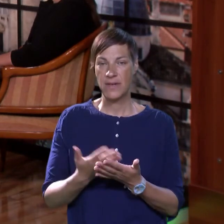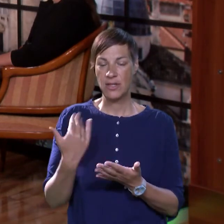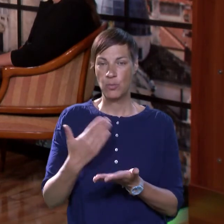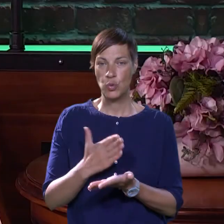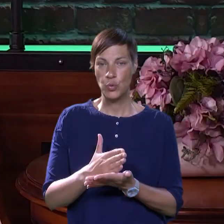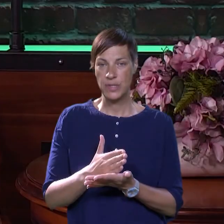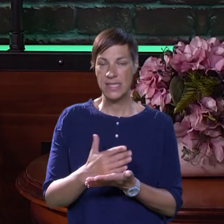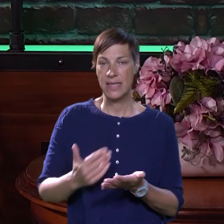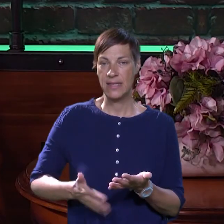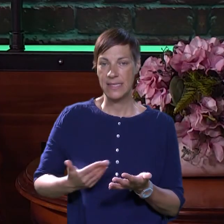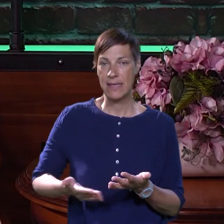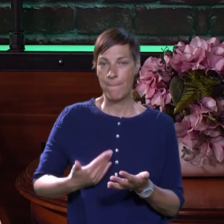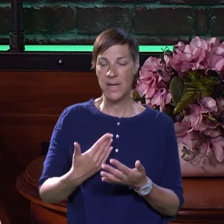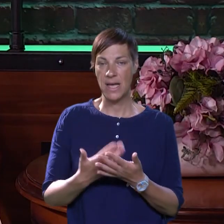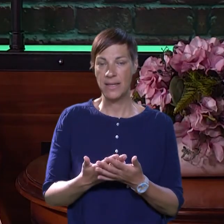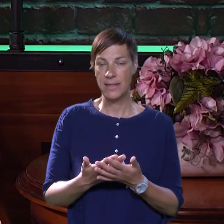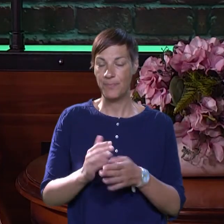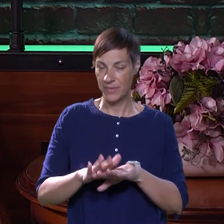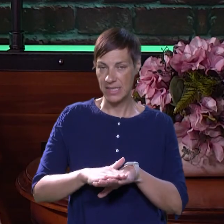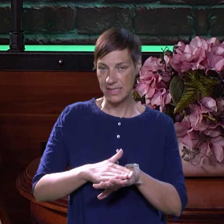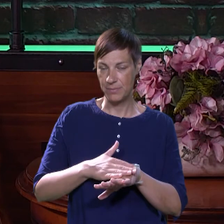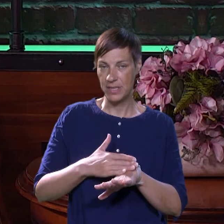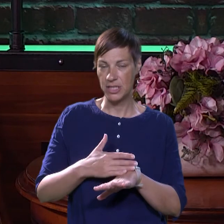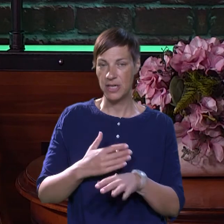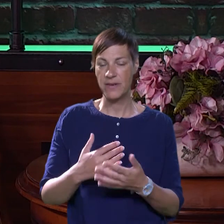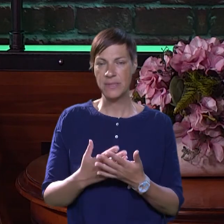budu centri za mlade,